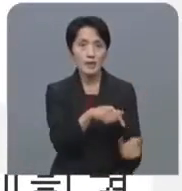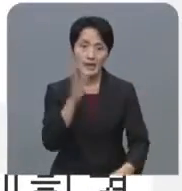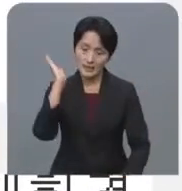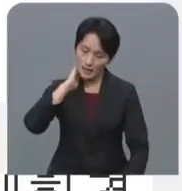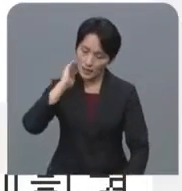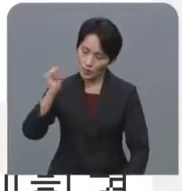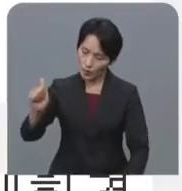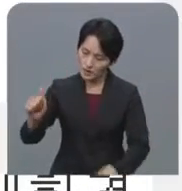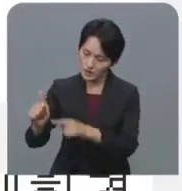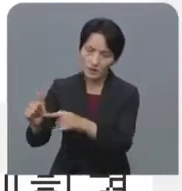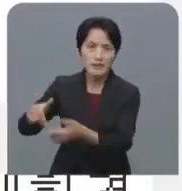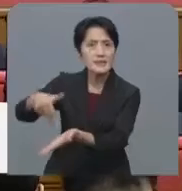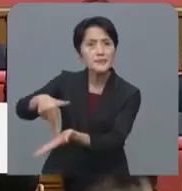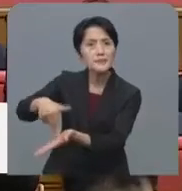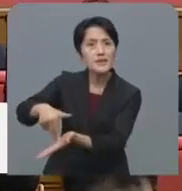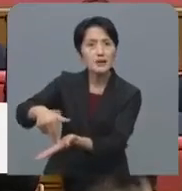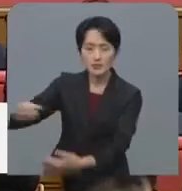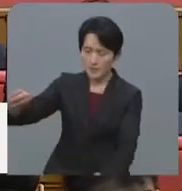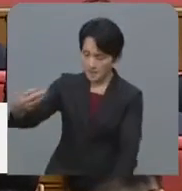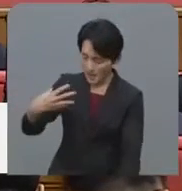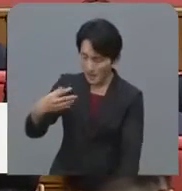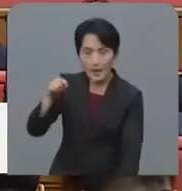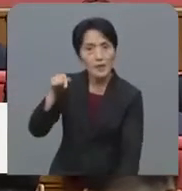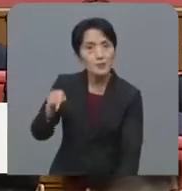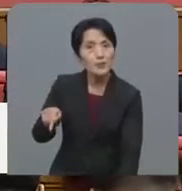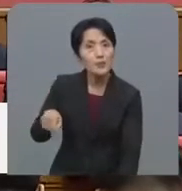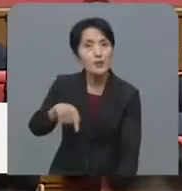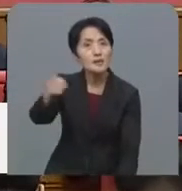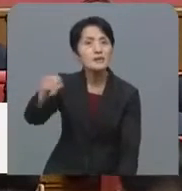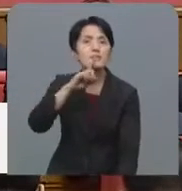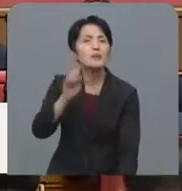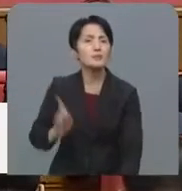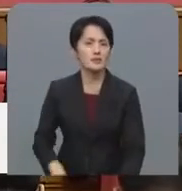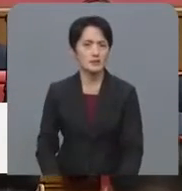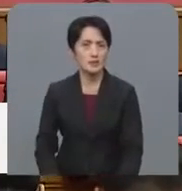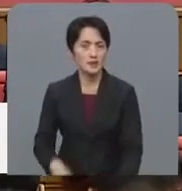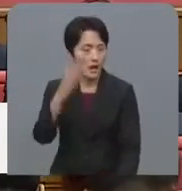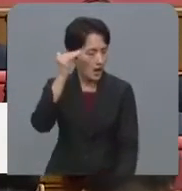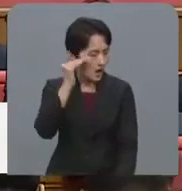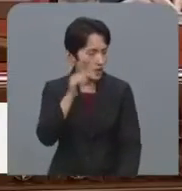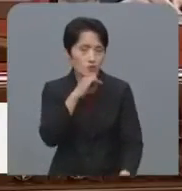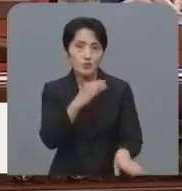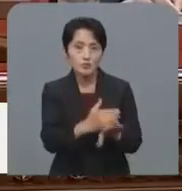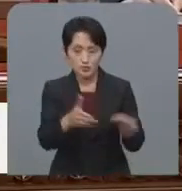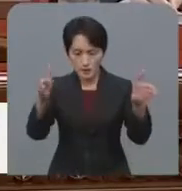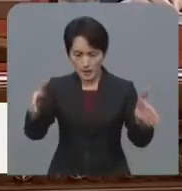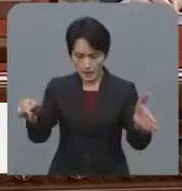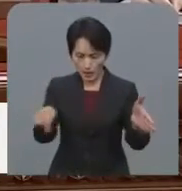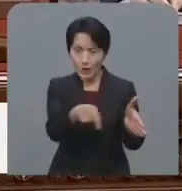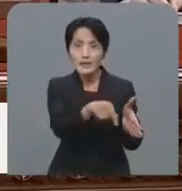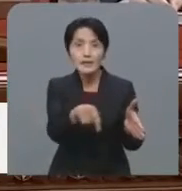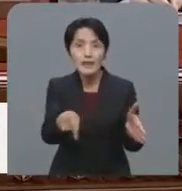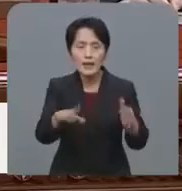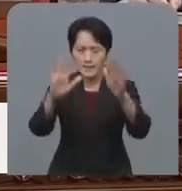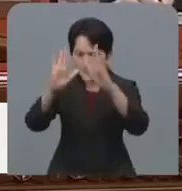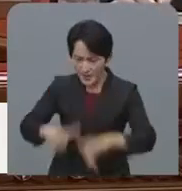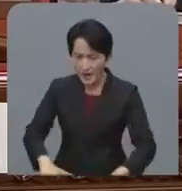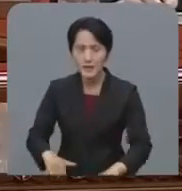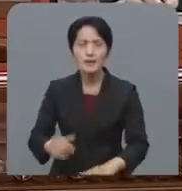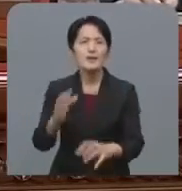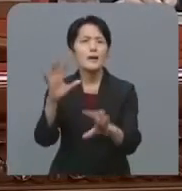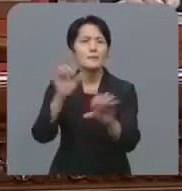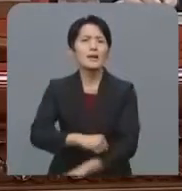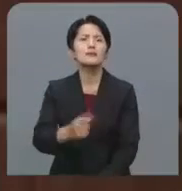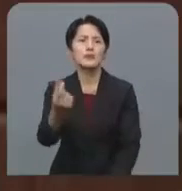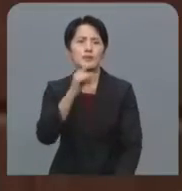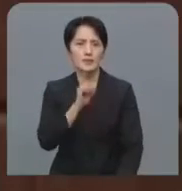的言辞。金宇正表示，总统跟着记者乱用挑衅一词，对此深感遗憾。若文在寅的